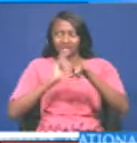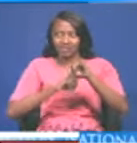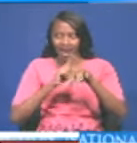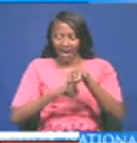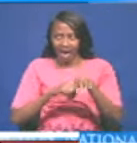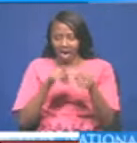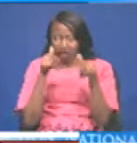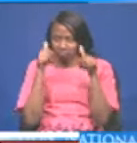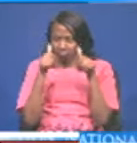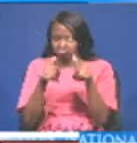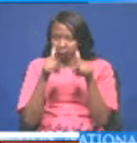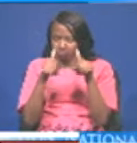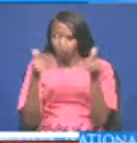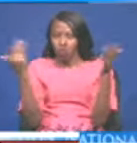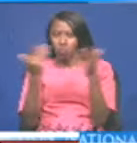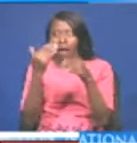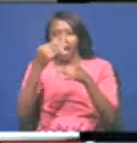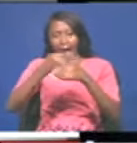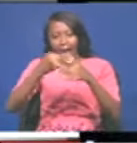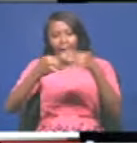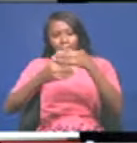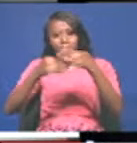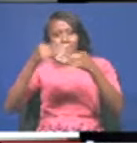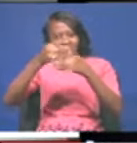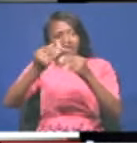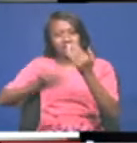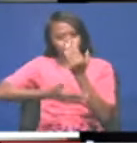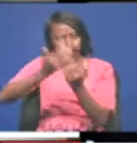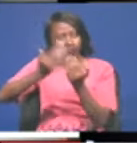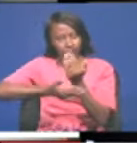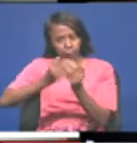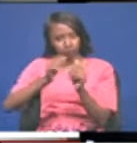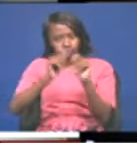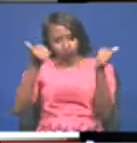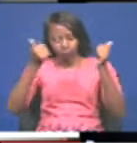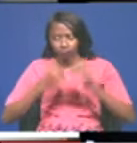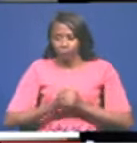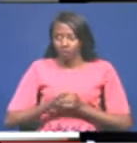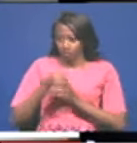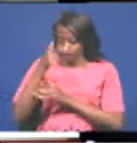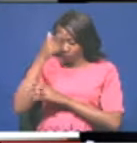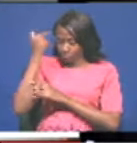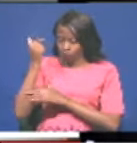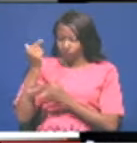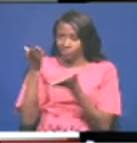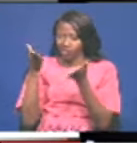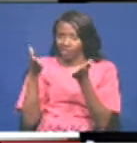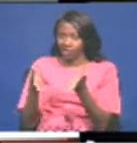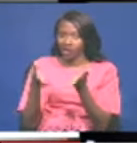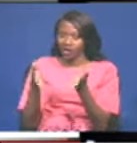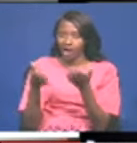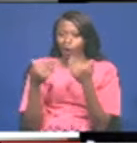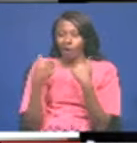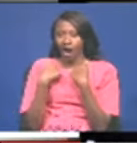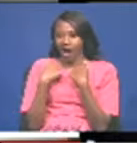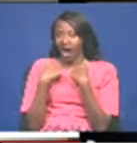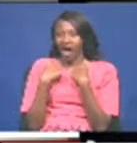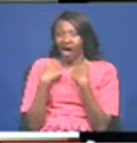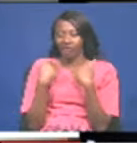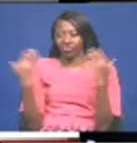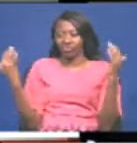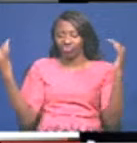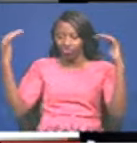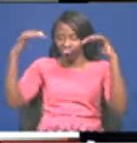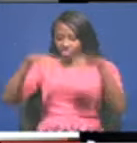where buildings are taking place. Now, of course, because it's already a case of collapse,